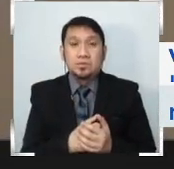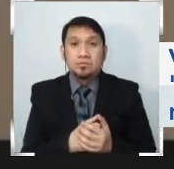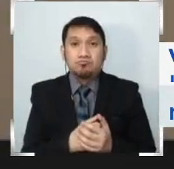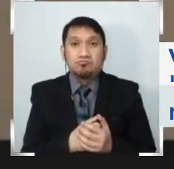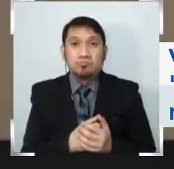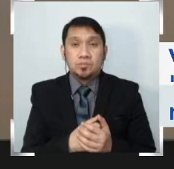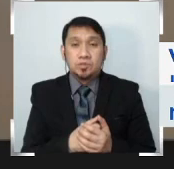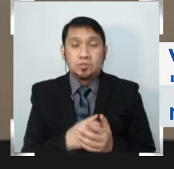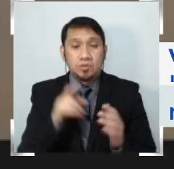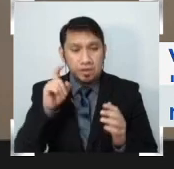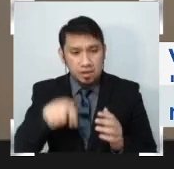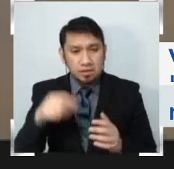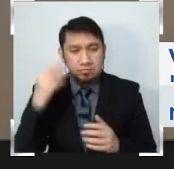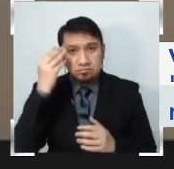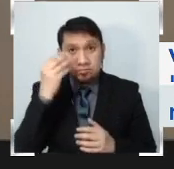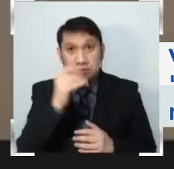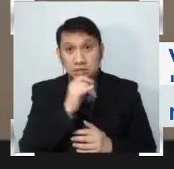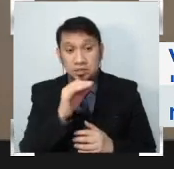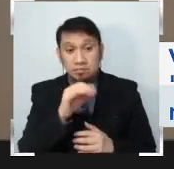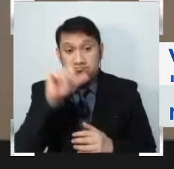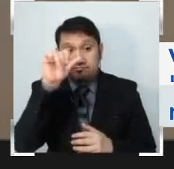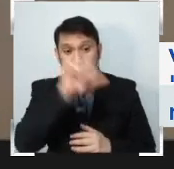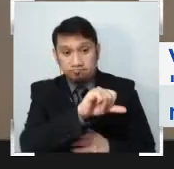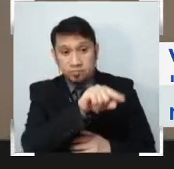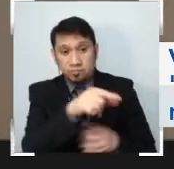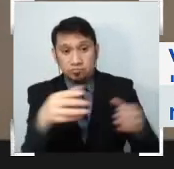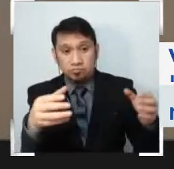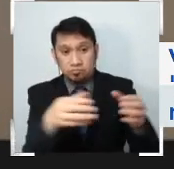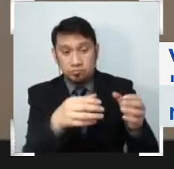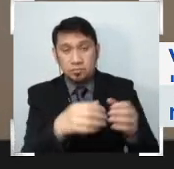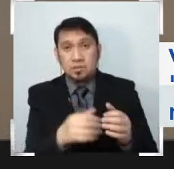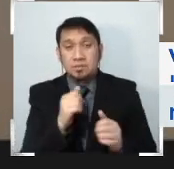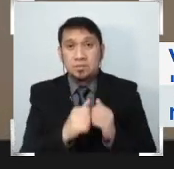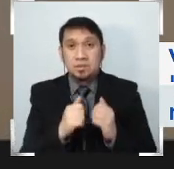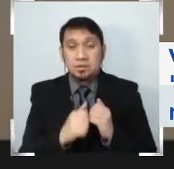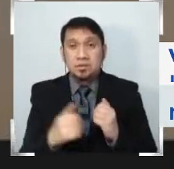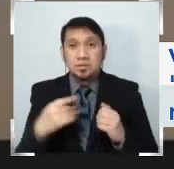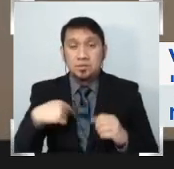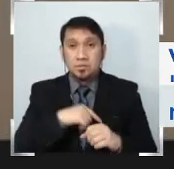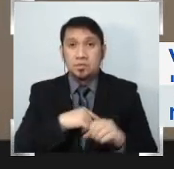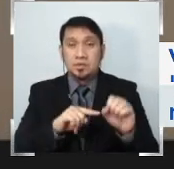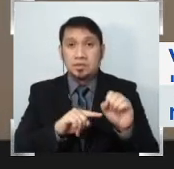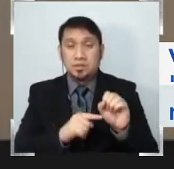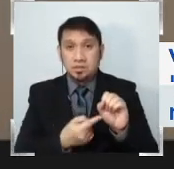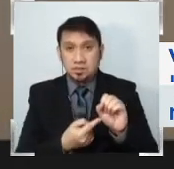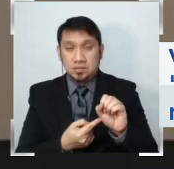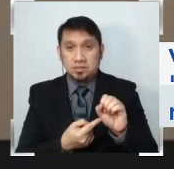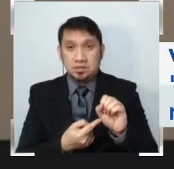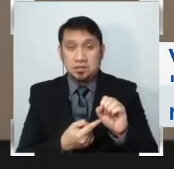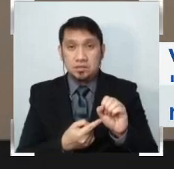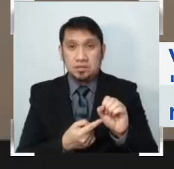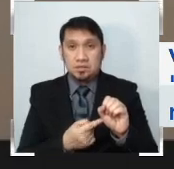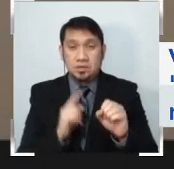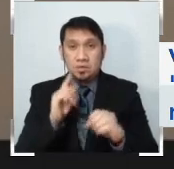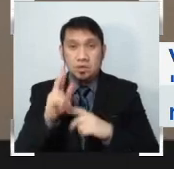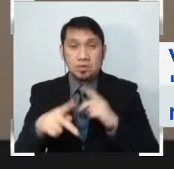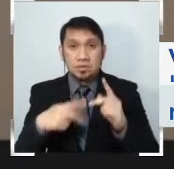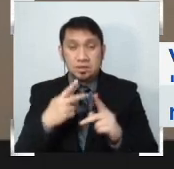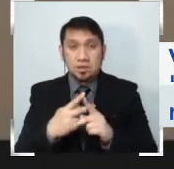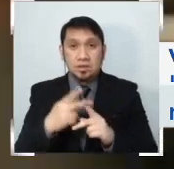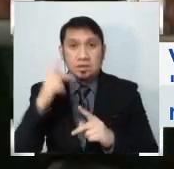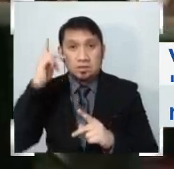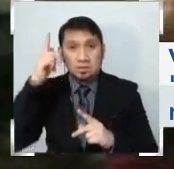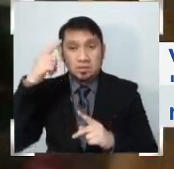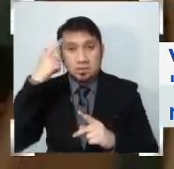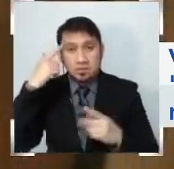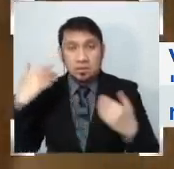pag dinalo natin sila, umpisahan na natin yung isang klase ng politika na lahat may